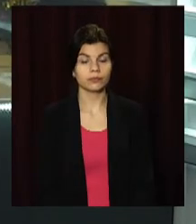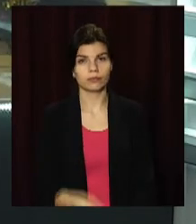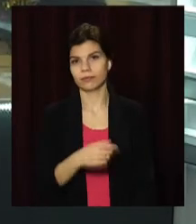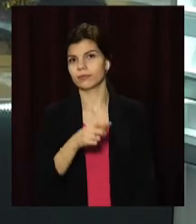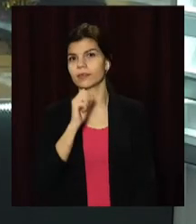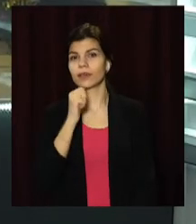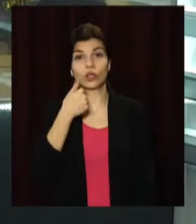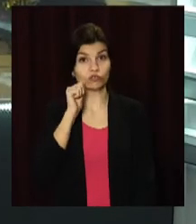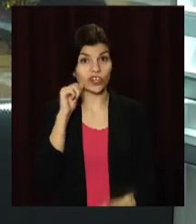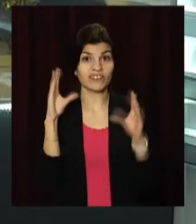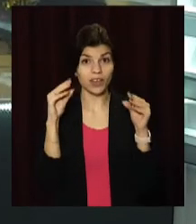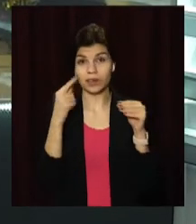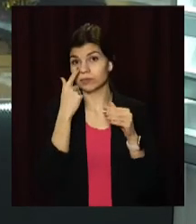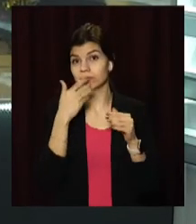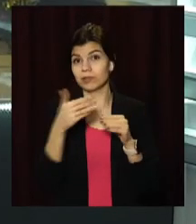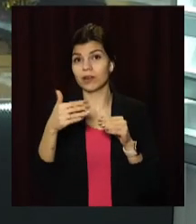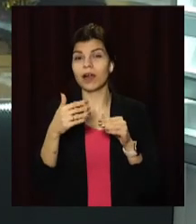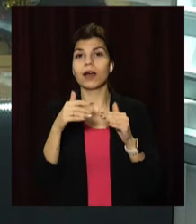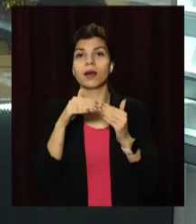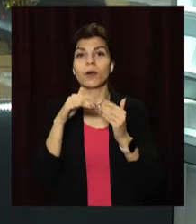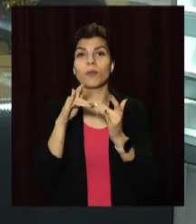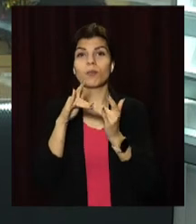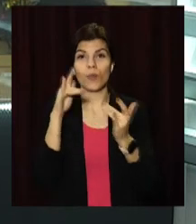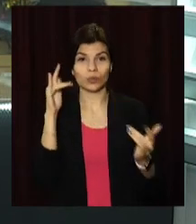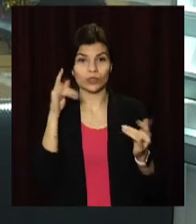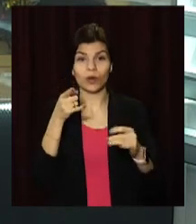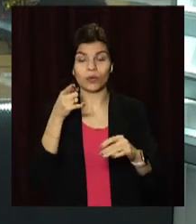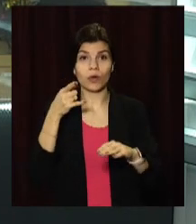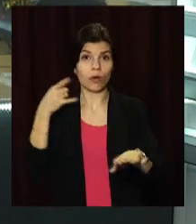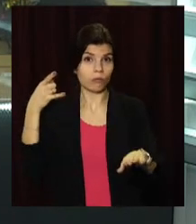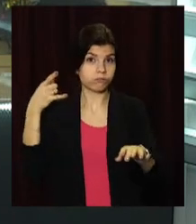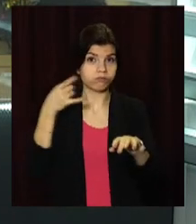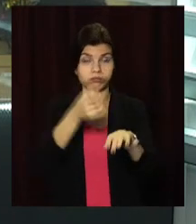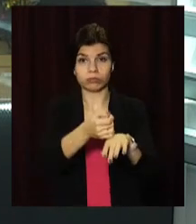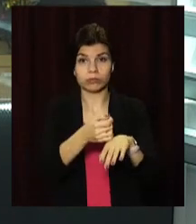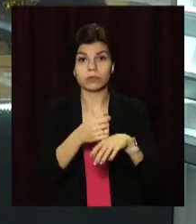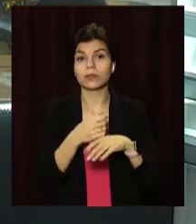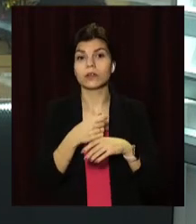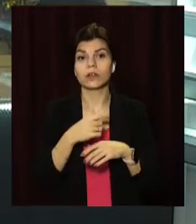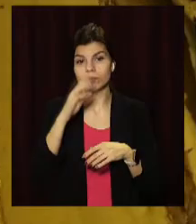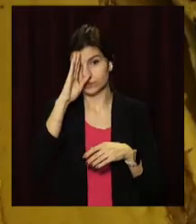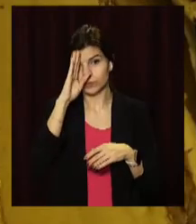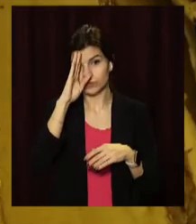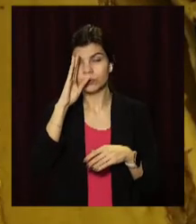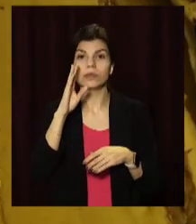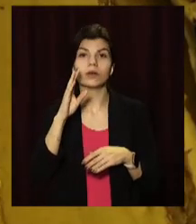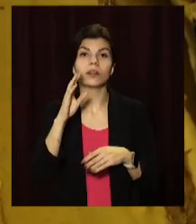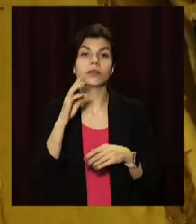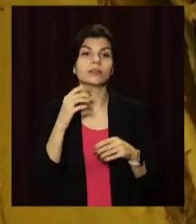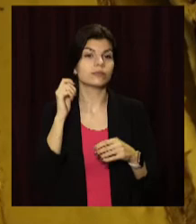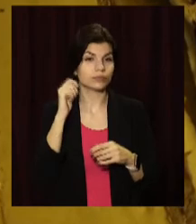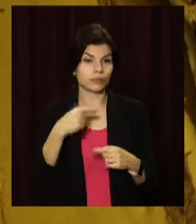Зім'я в півмашини. Вчора ввечері неподалік Південного мосту вантажівка влетіла в легковика. Постраждали 30-річний водій